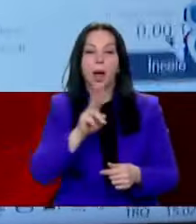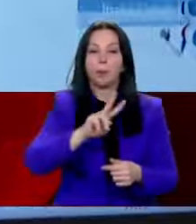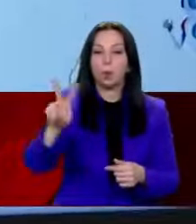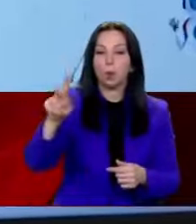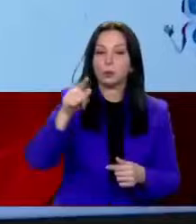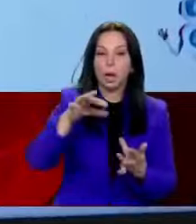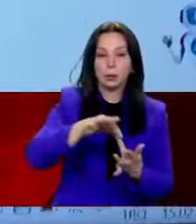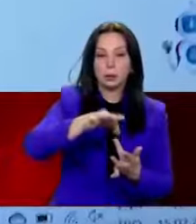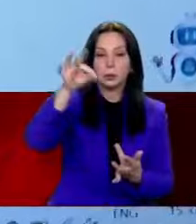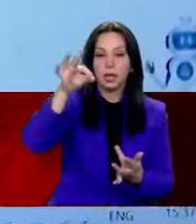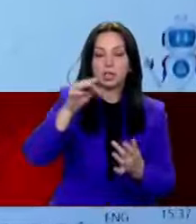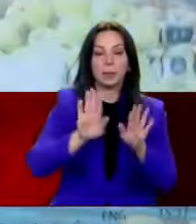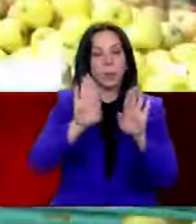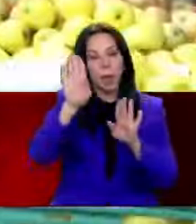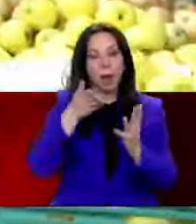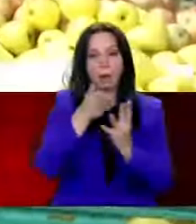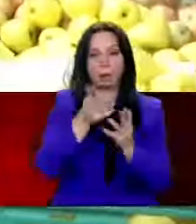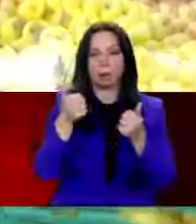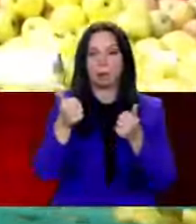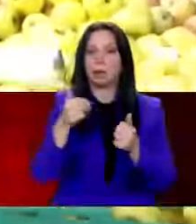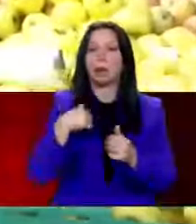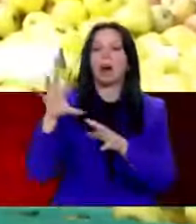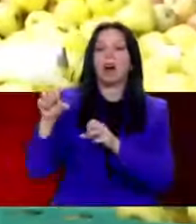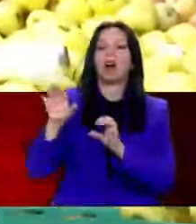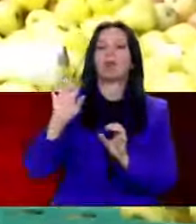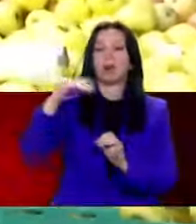modelini seçerek ihaleye girebilir. Yok almam.